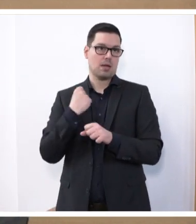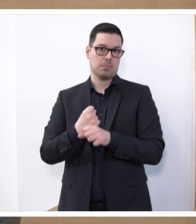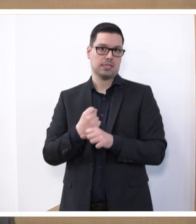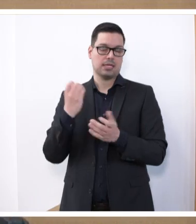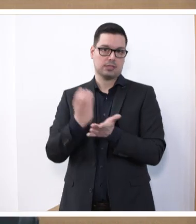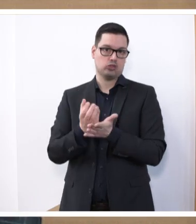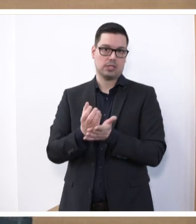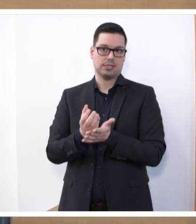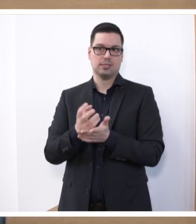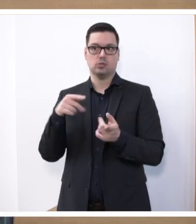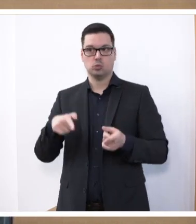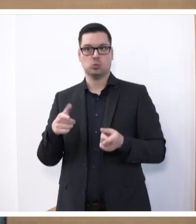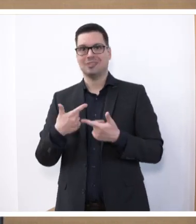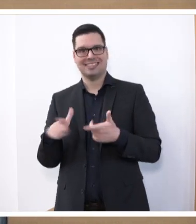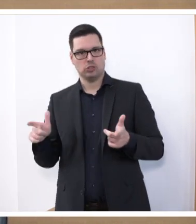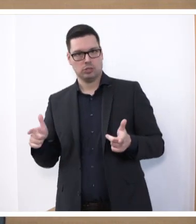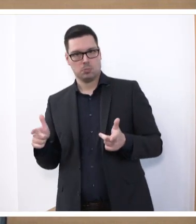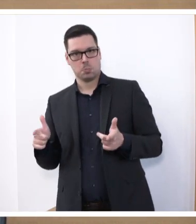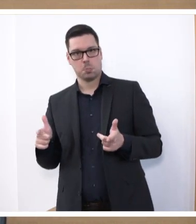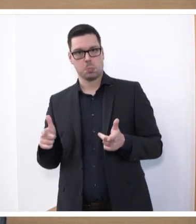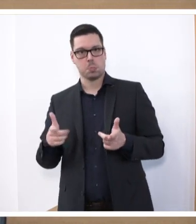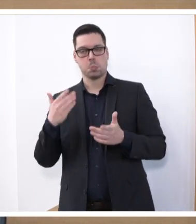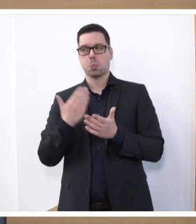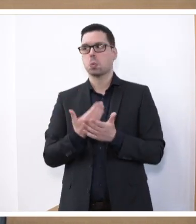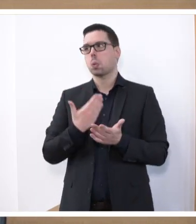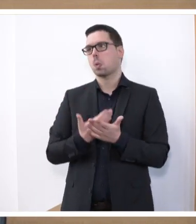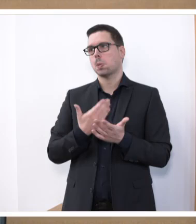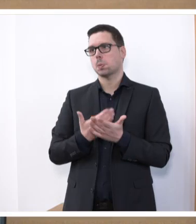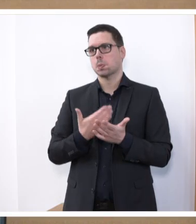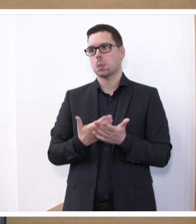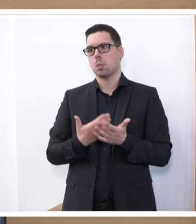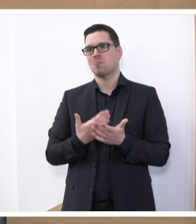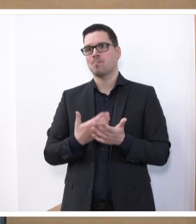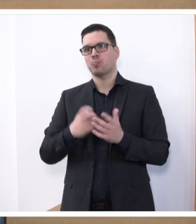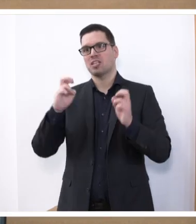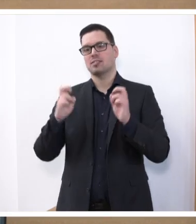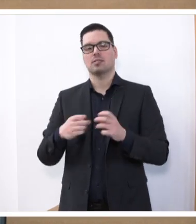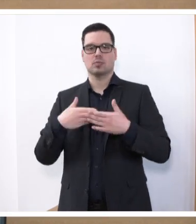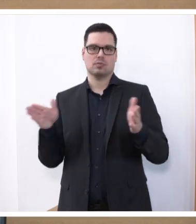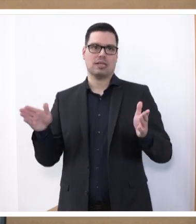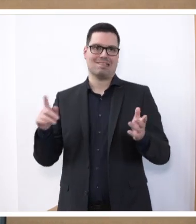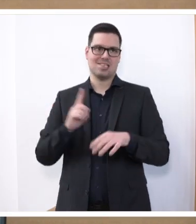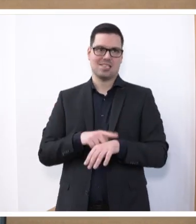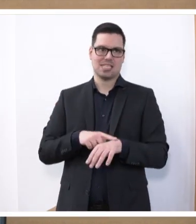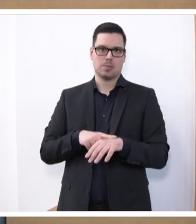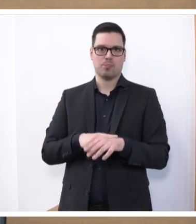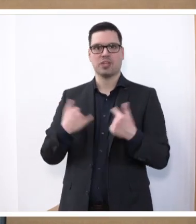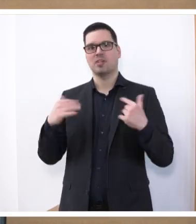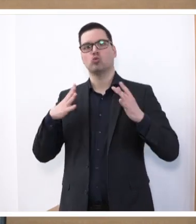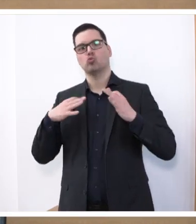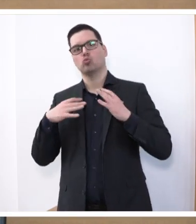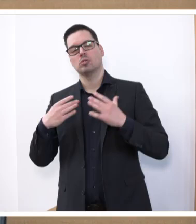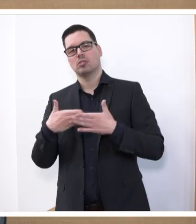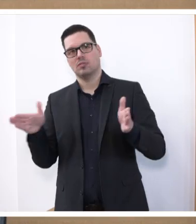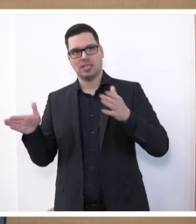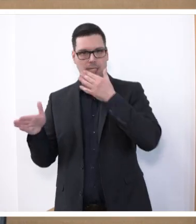draußen so nicht haben Beispiel die sitzungsfreie Zeit also sozusagen die die Schulferien da